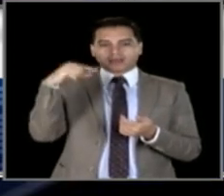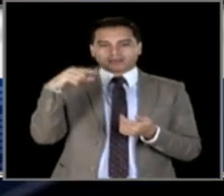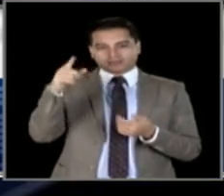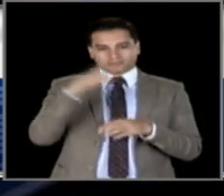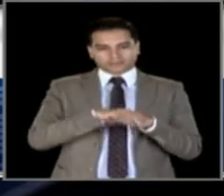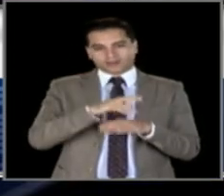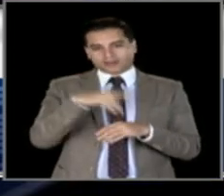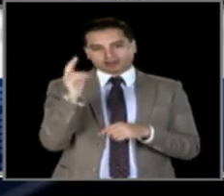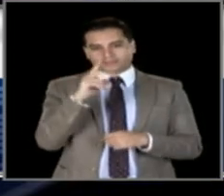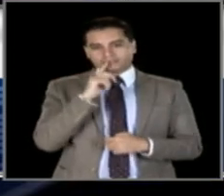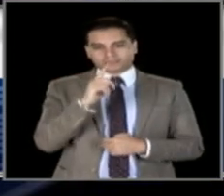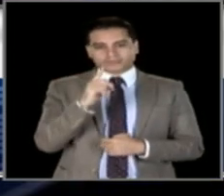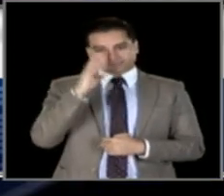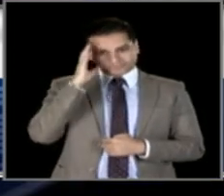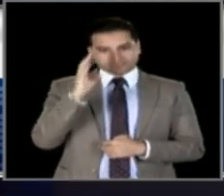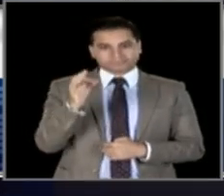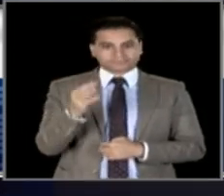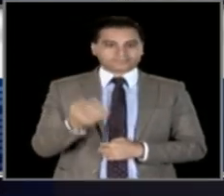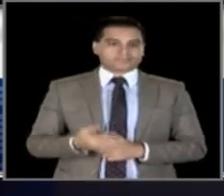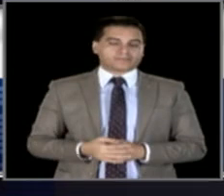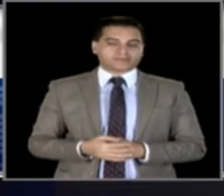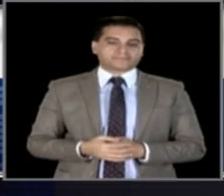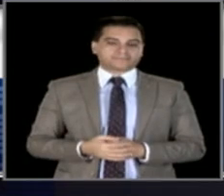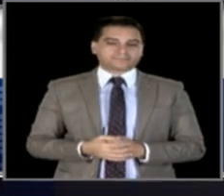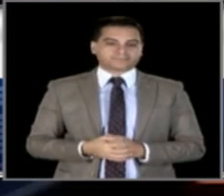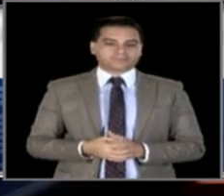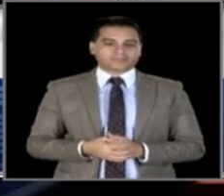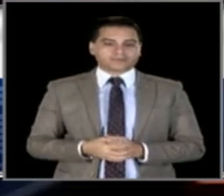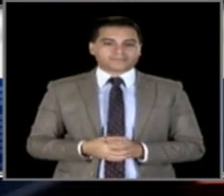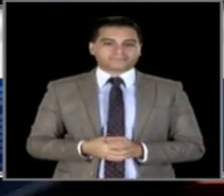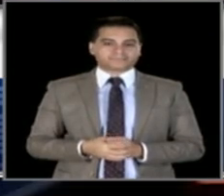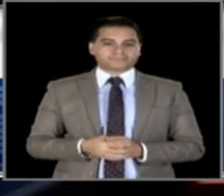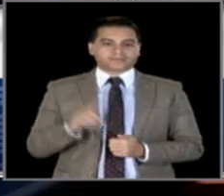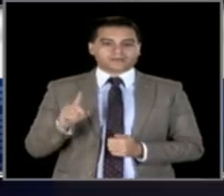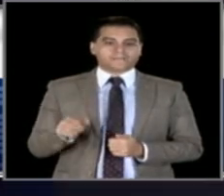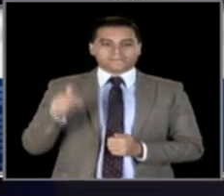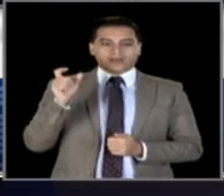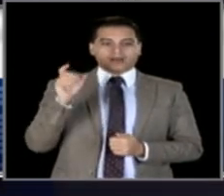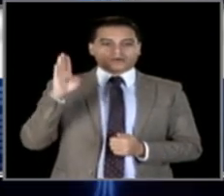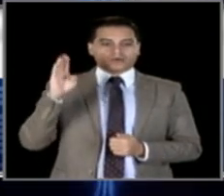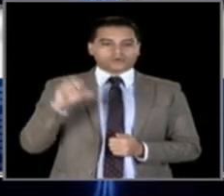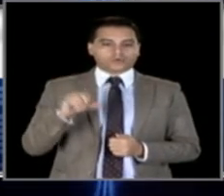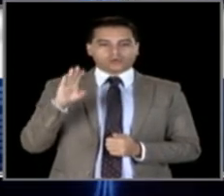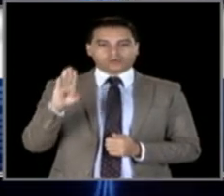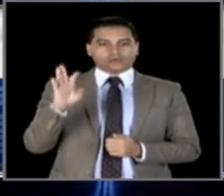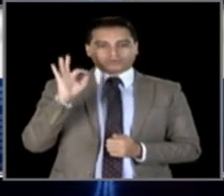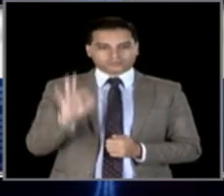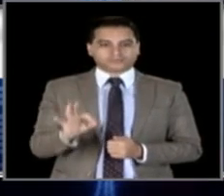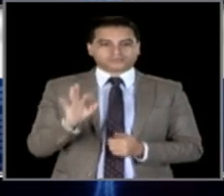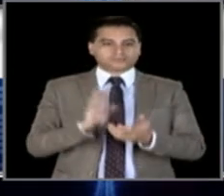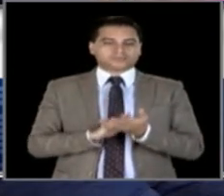خطف البازر بعد ما كان بيقول لكم لا. بانكوك. بانكوك إجابة صحيحة.